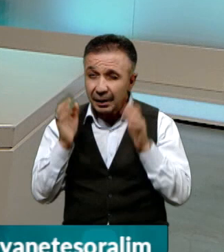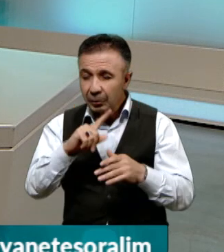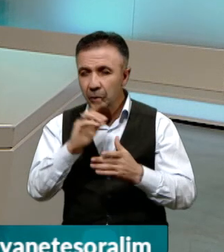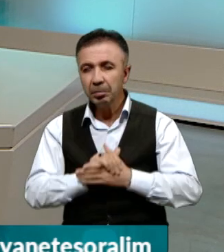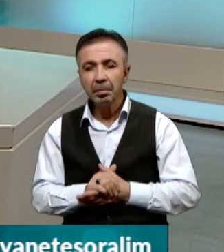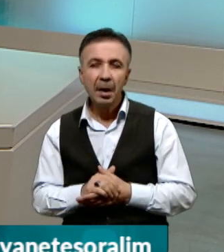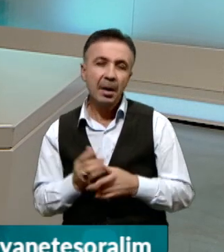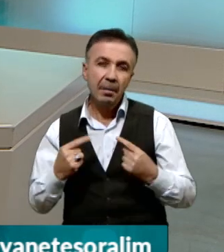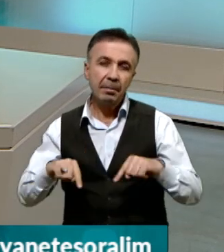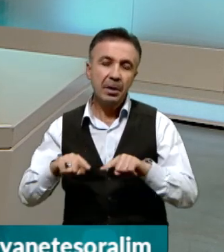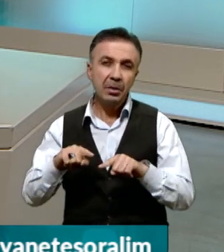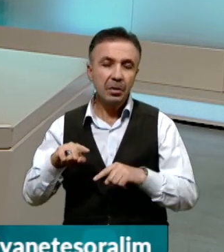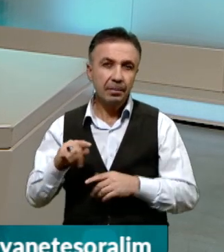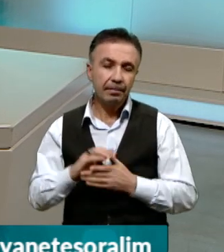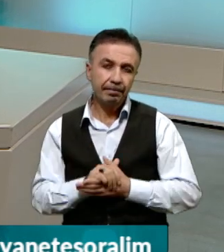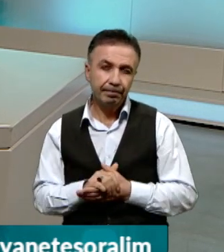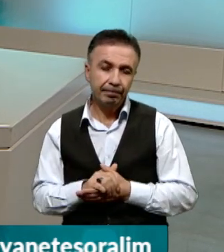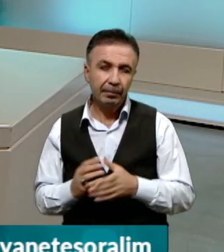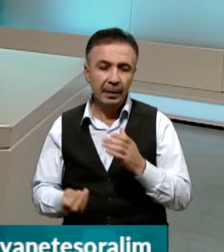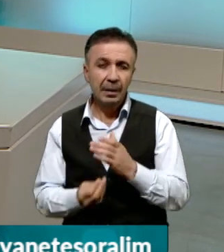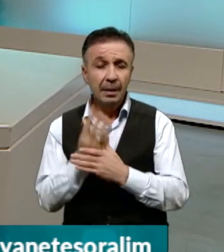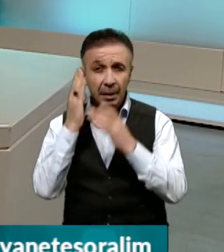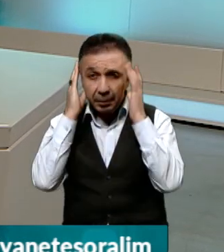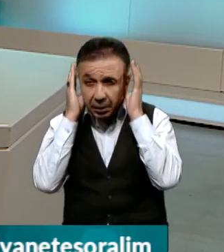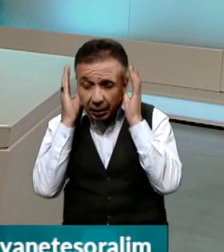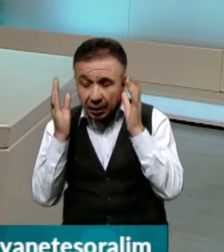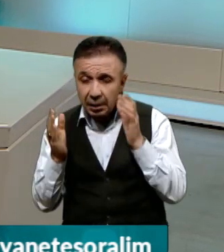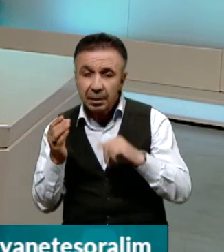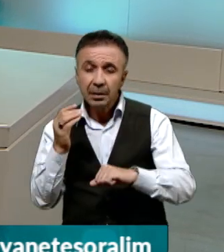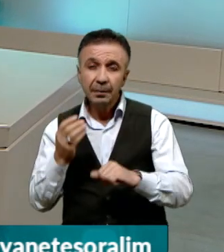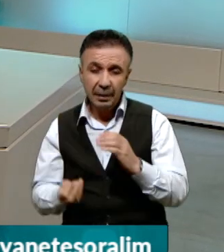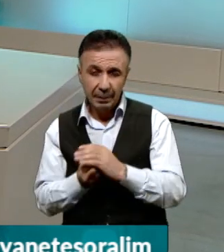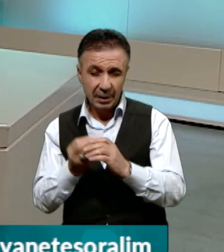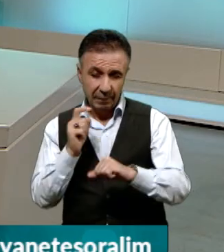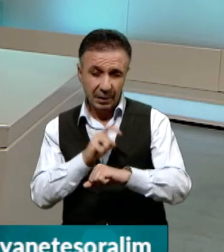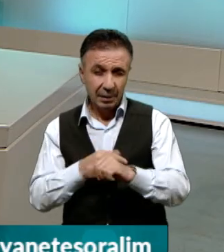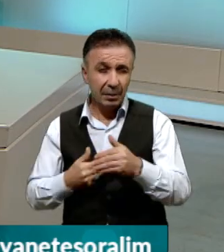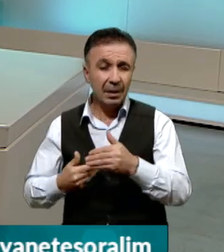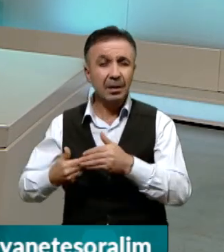günün ertesi günün yani sabah namazını kılacağız ve imsak vaktinden biraz sonra